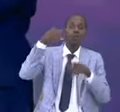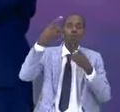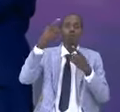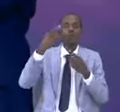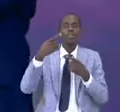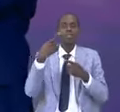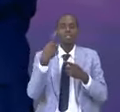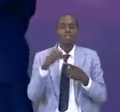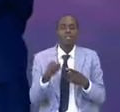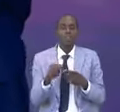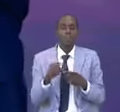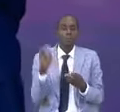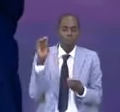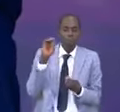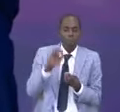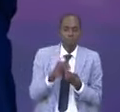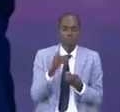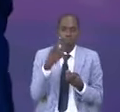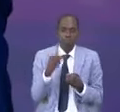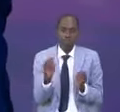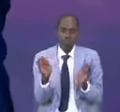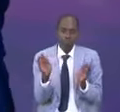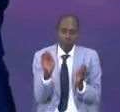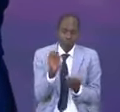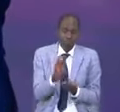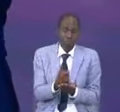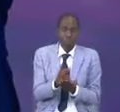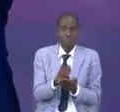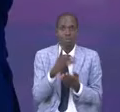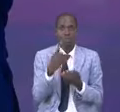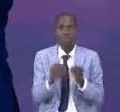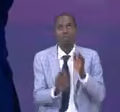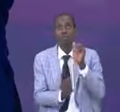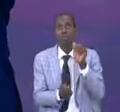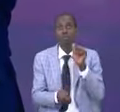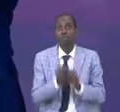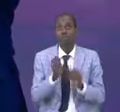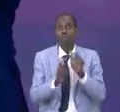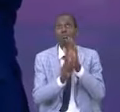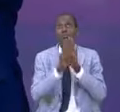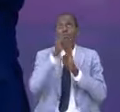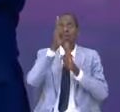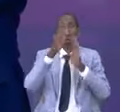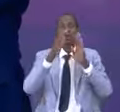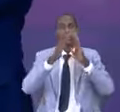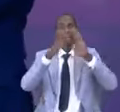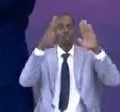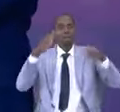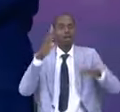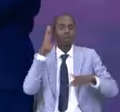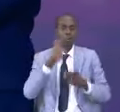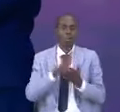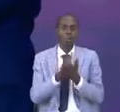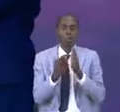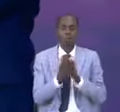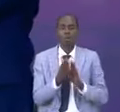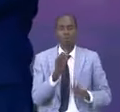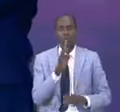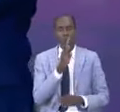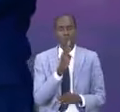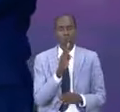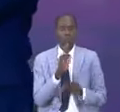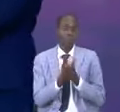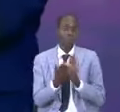l'immeuble le plus grand et levé de la terre devient plus petit parce qu'il monte en altitude il